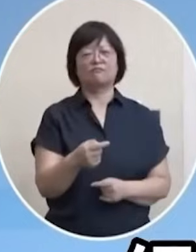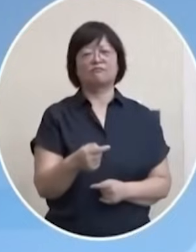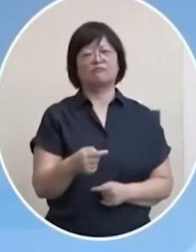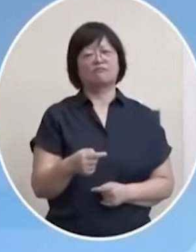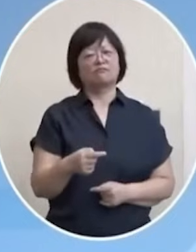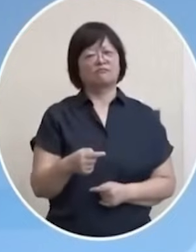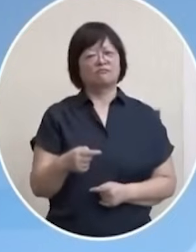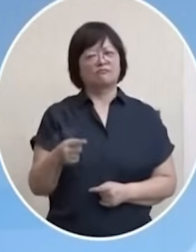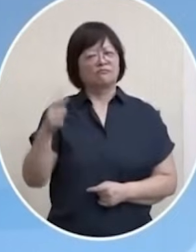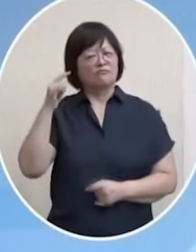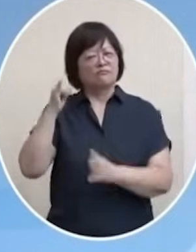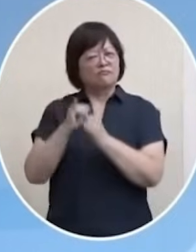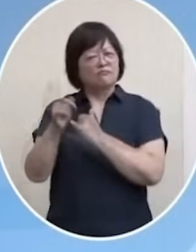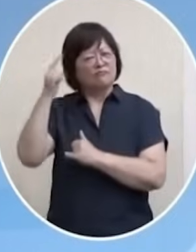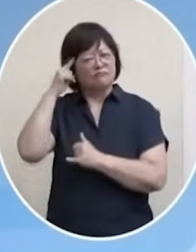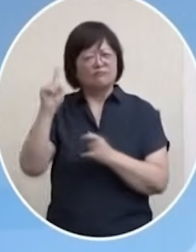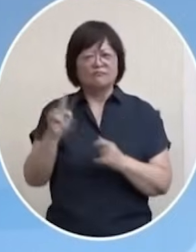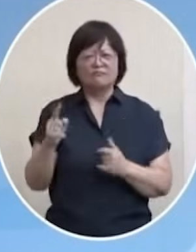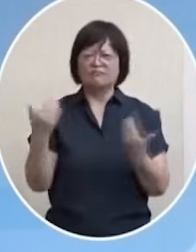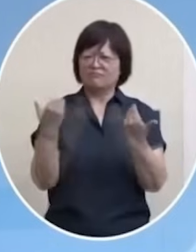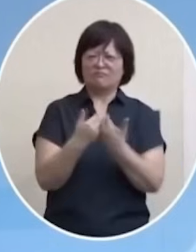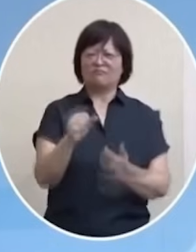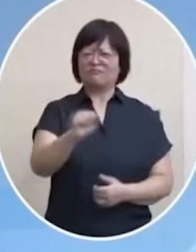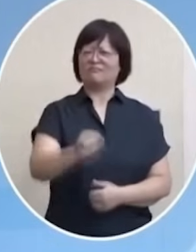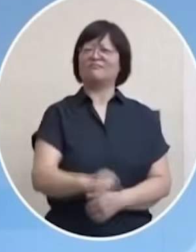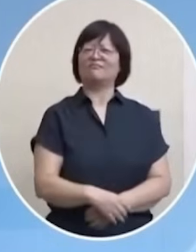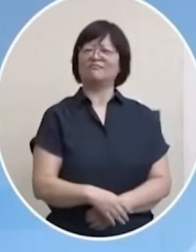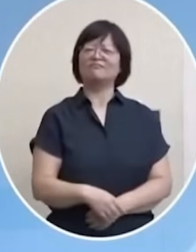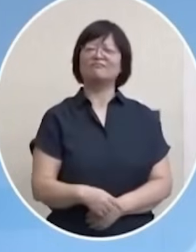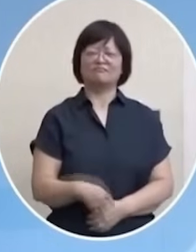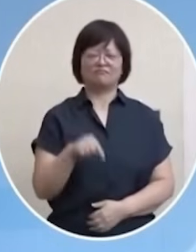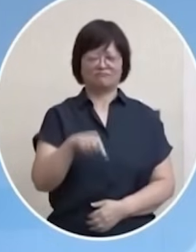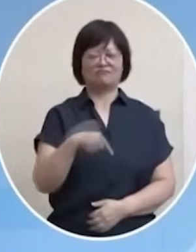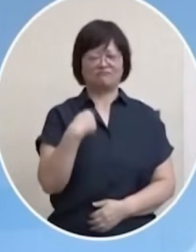意。这是我的回答。